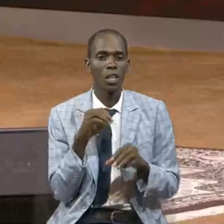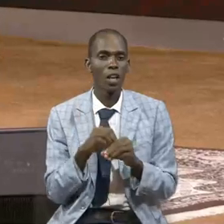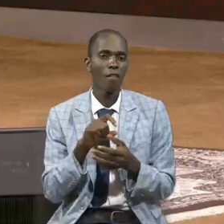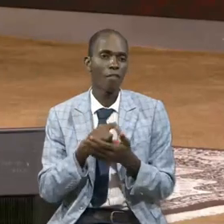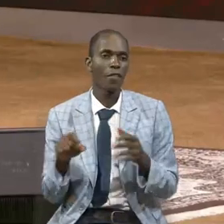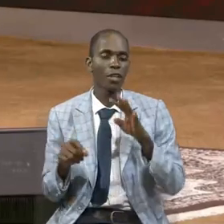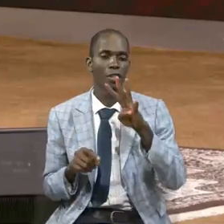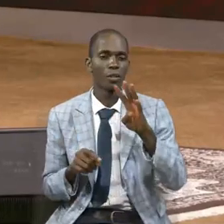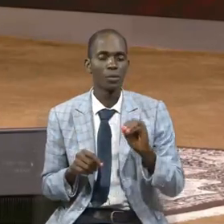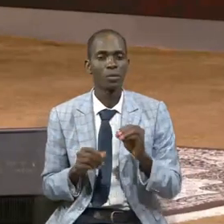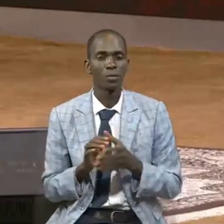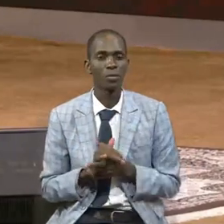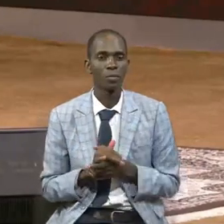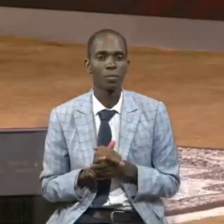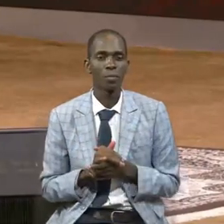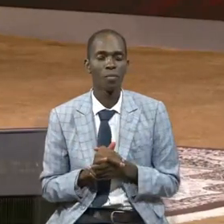Verset